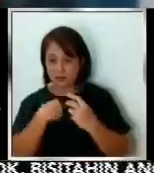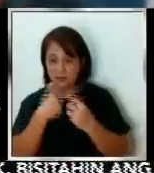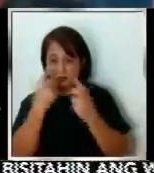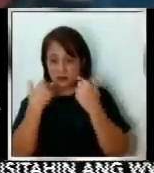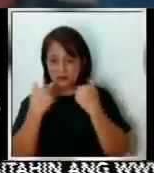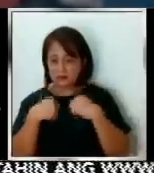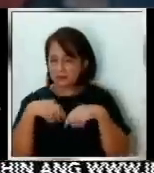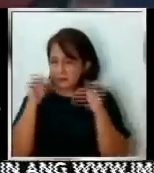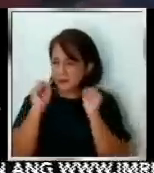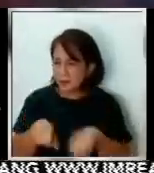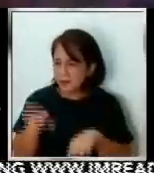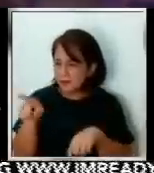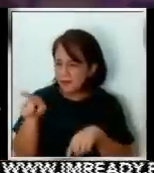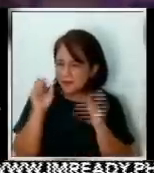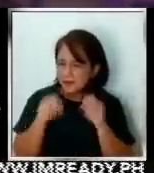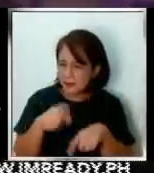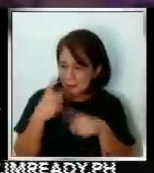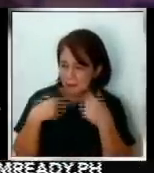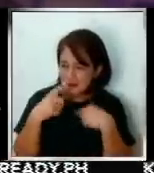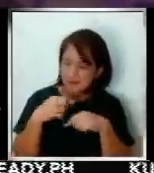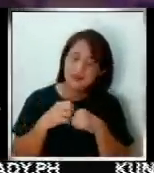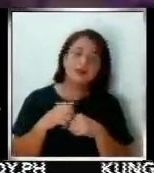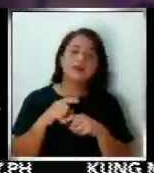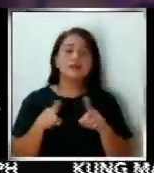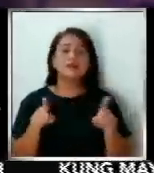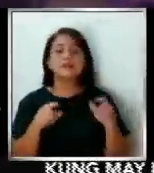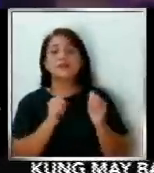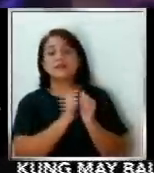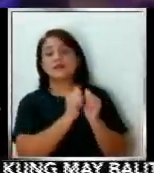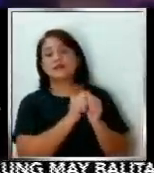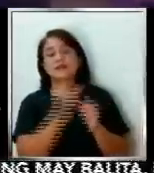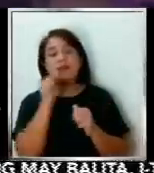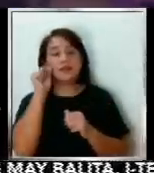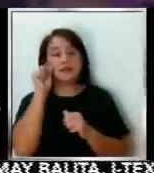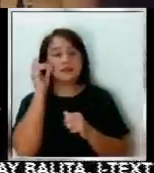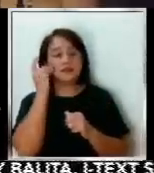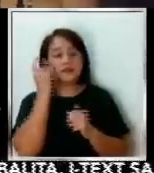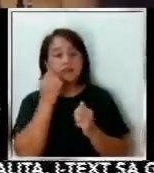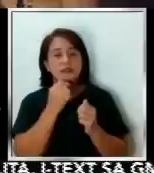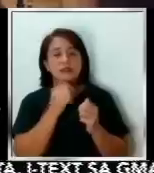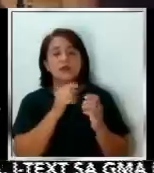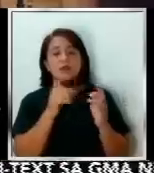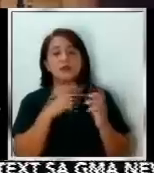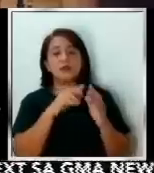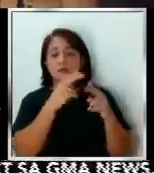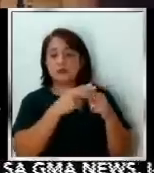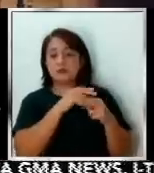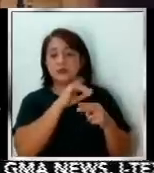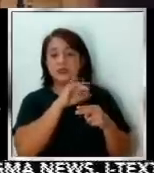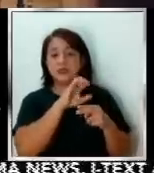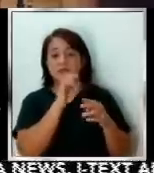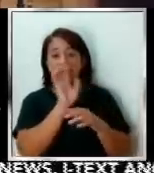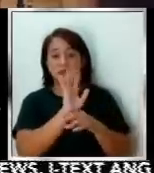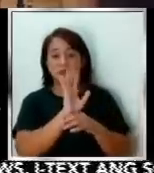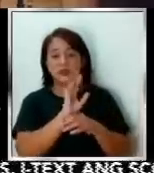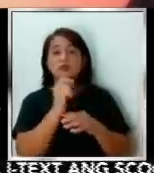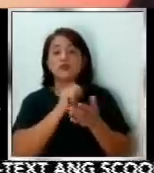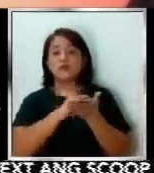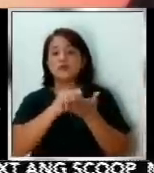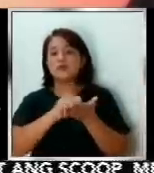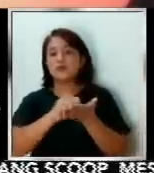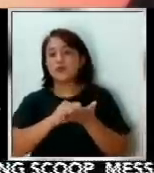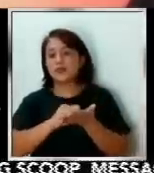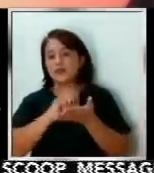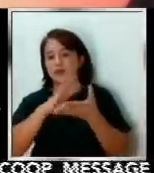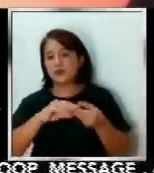pala. Ang leading lady ni Paolo na si Alessandra na gumanap bilang si Jen ang isa sa mga sumulat ng screenplay. At sa kanya